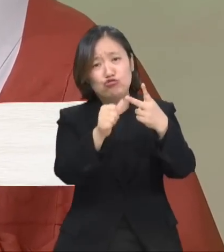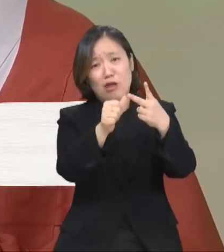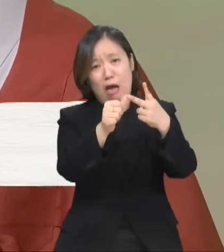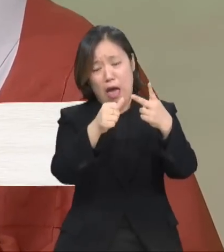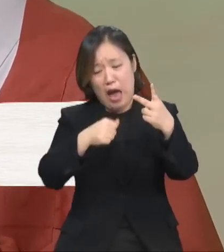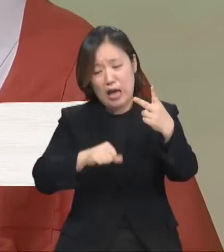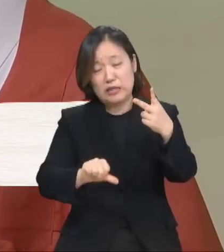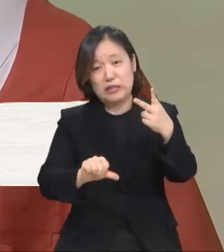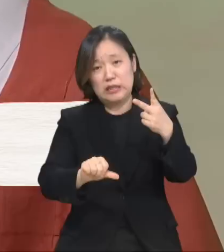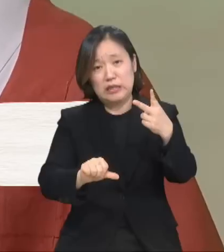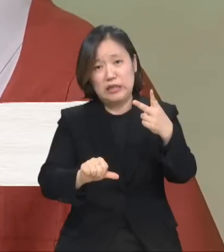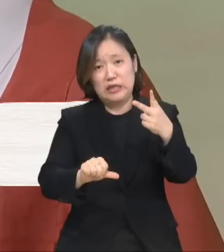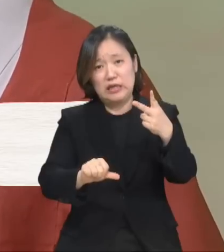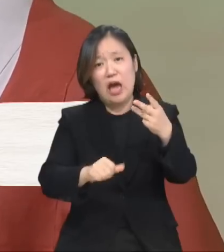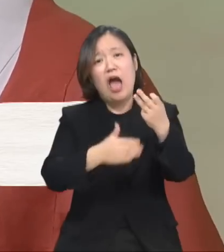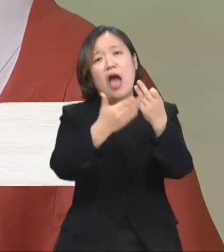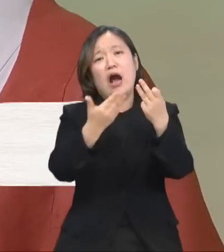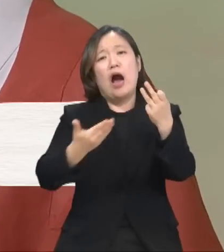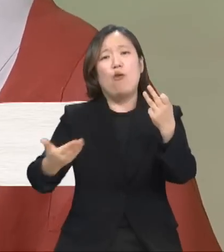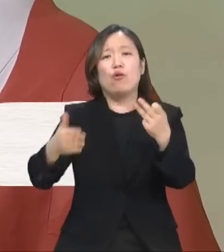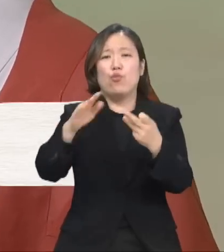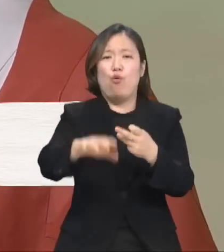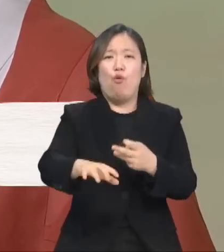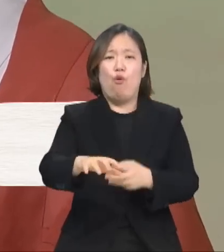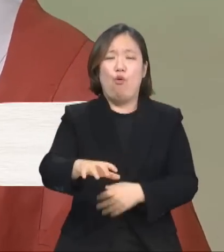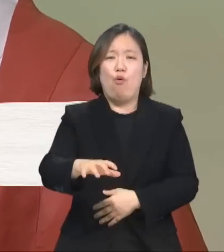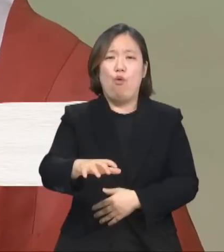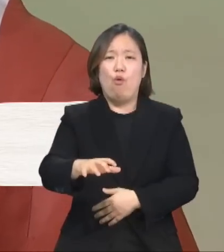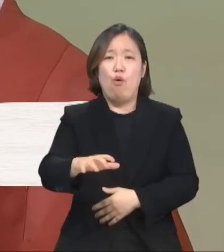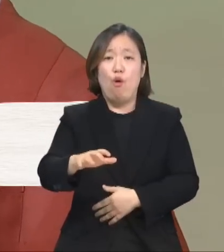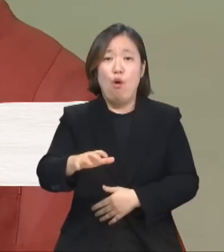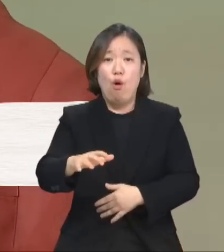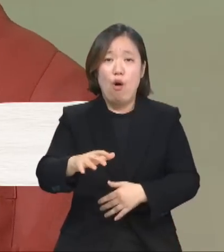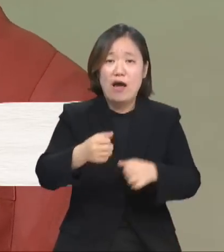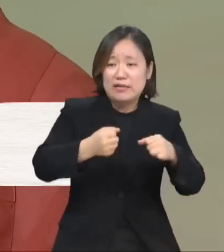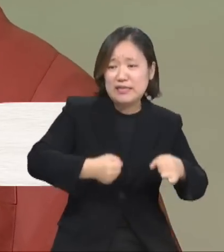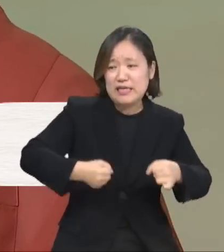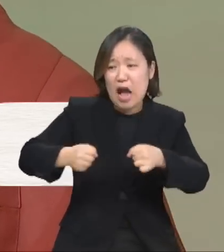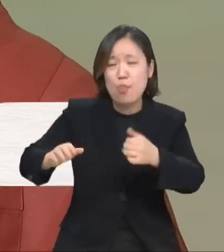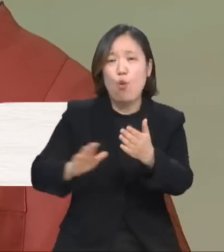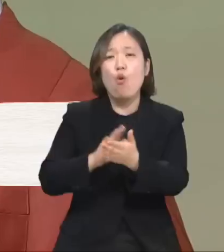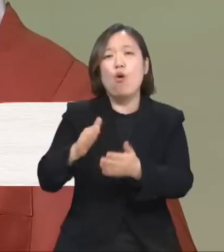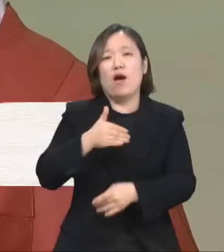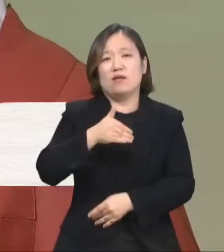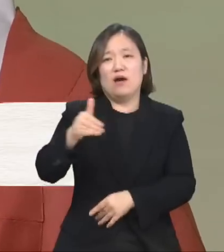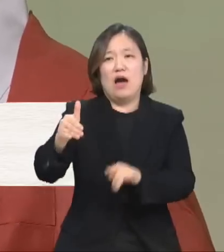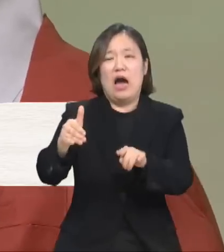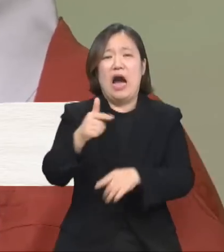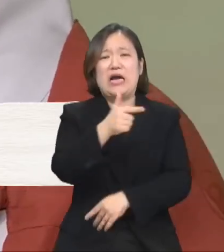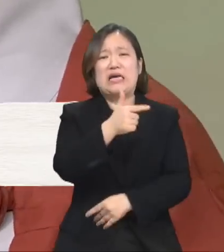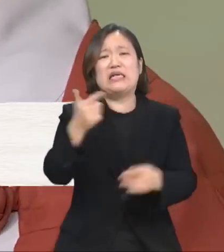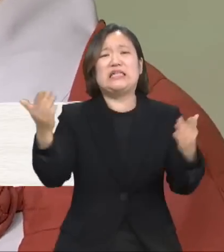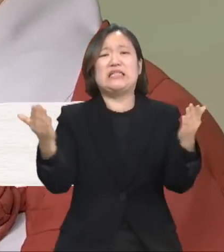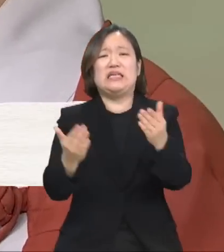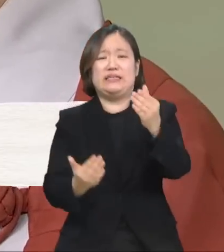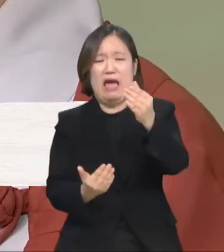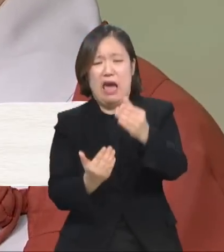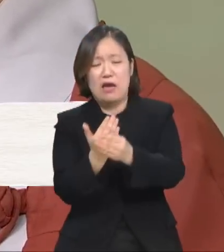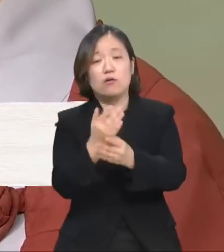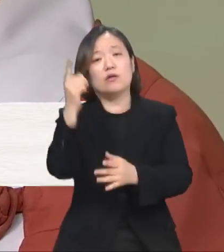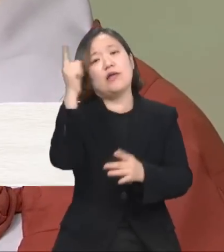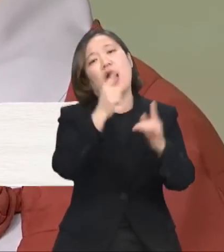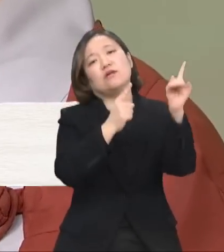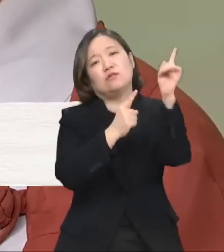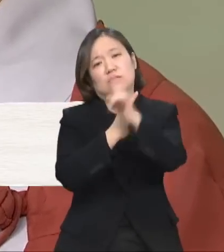강원도 스키장에 놀러 갔다가 큰 사고를 당했습니다 아 이거 어쩌나